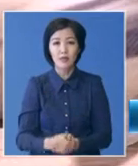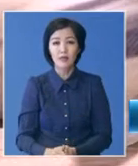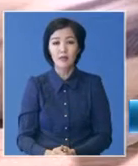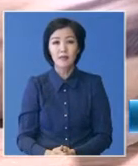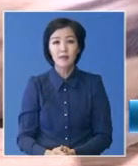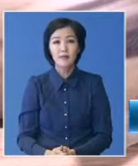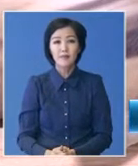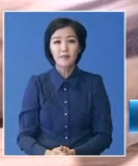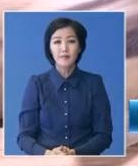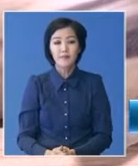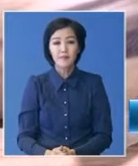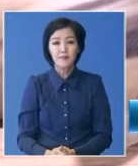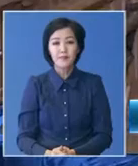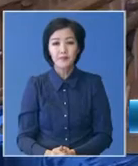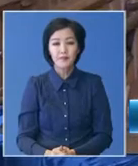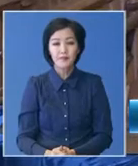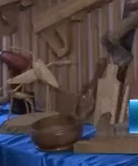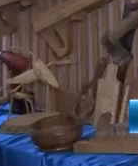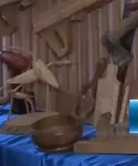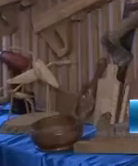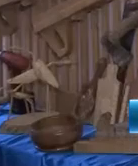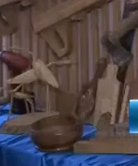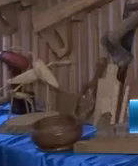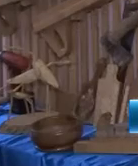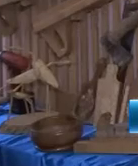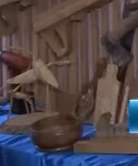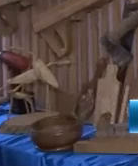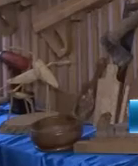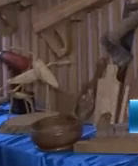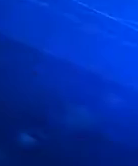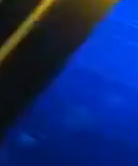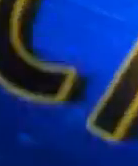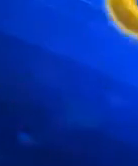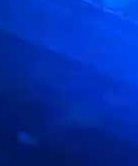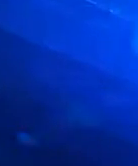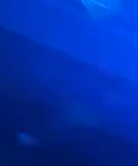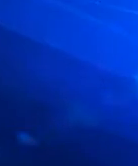Мәдіхан, Ержан Дүйсен, Жетсу телеарнасы, Алакөл ауданынан.